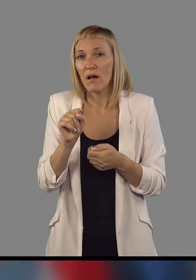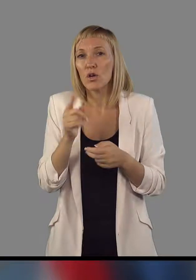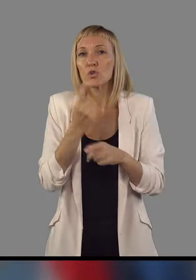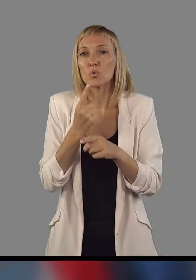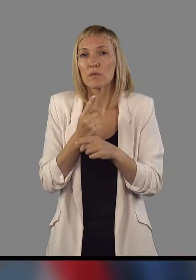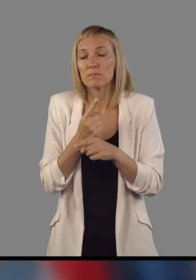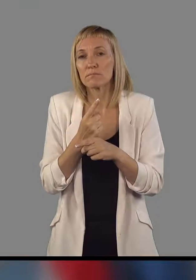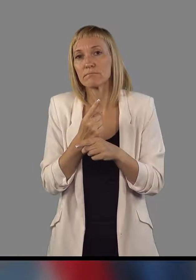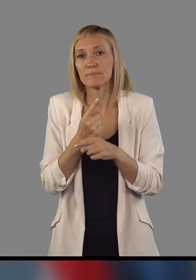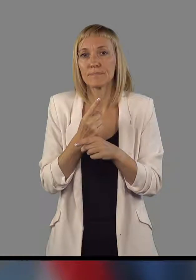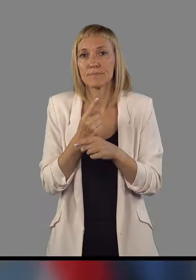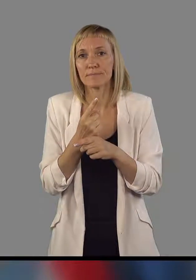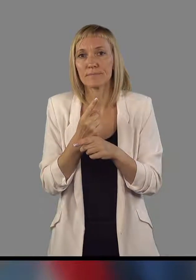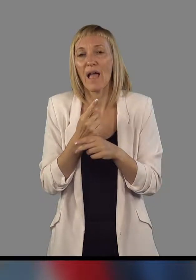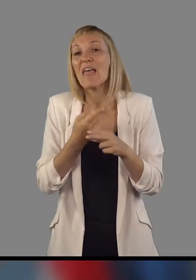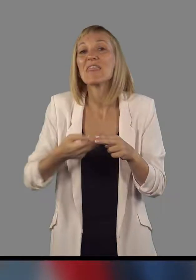takšnih je tudi